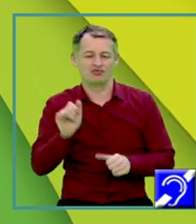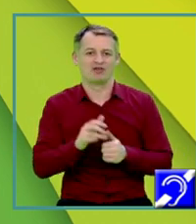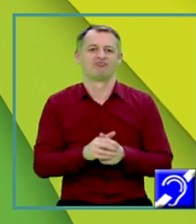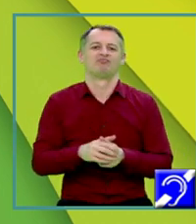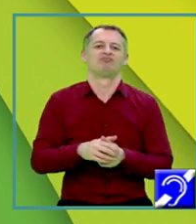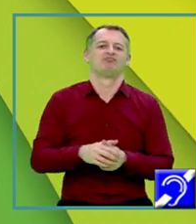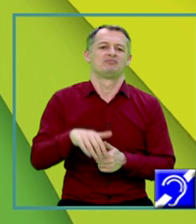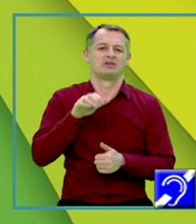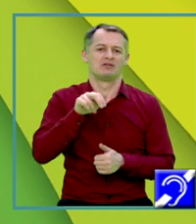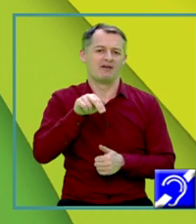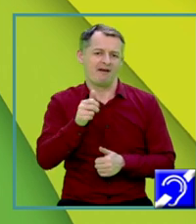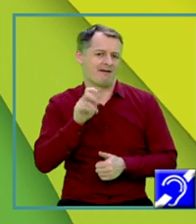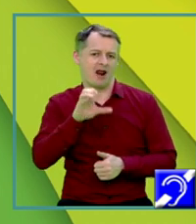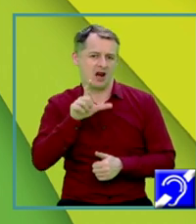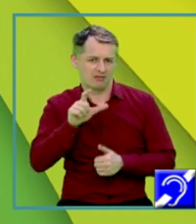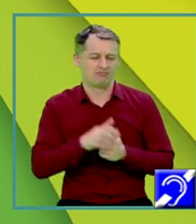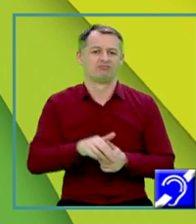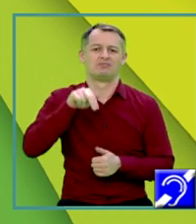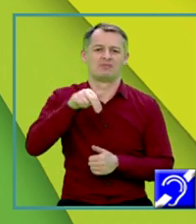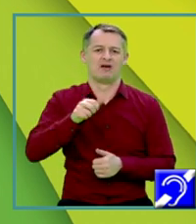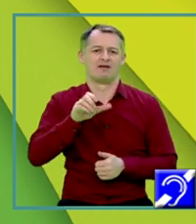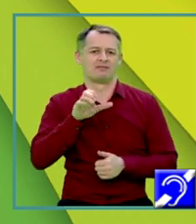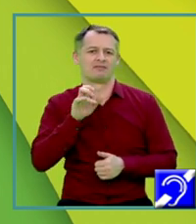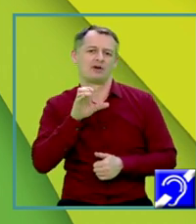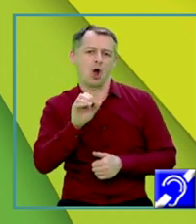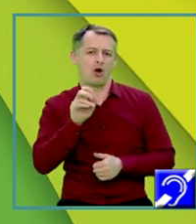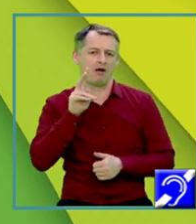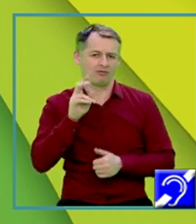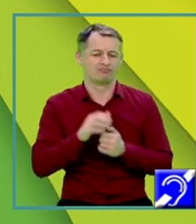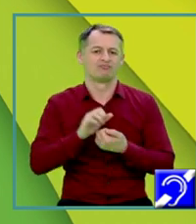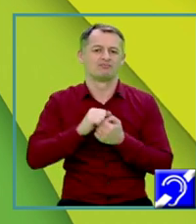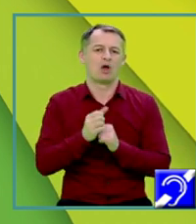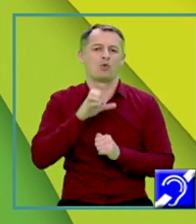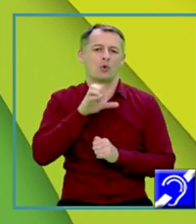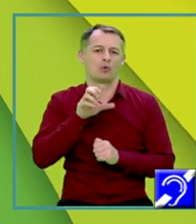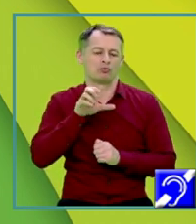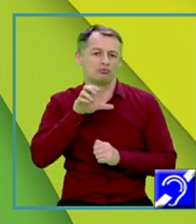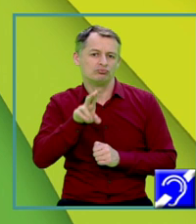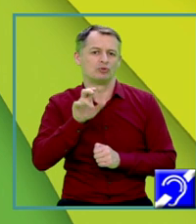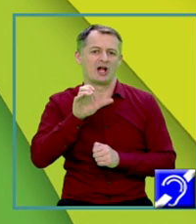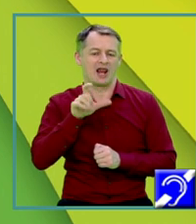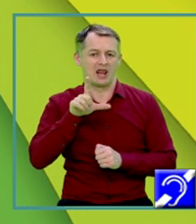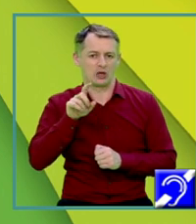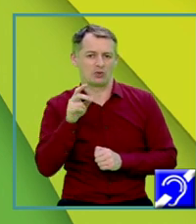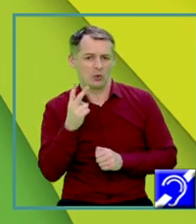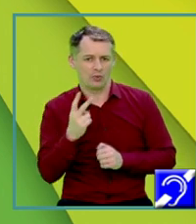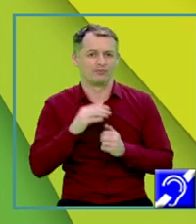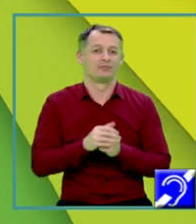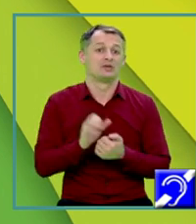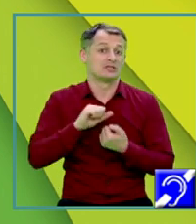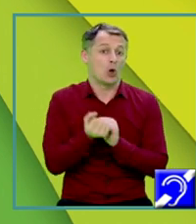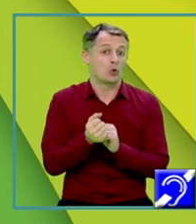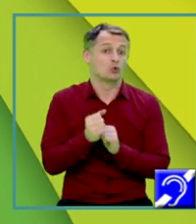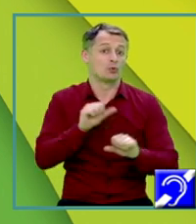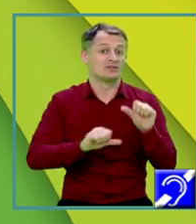sodiu, clorură de sodiu, clorură de cupru 2 și așa mai departe, dar și substanțe cu molecule polare.